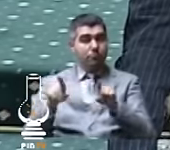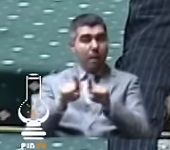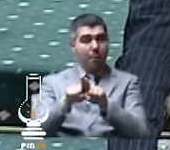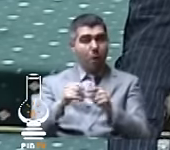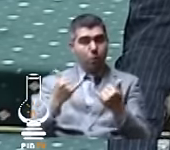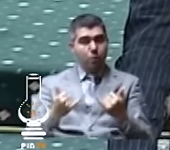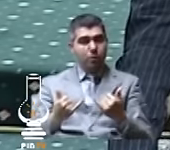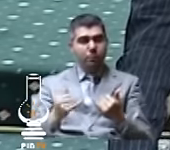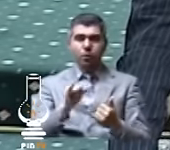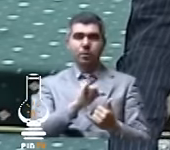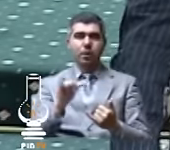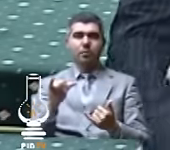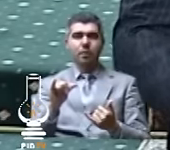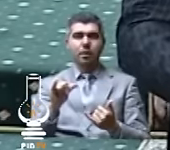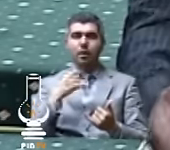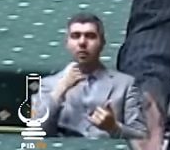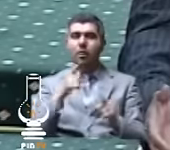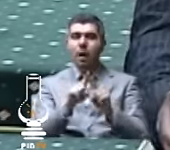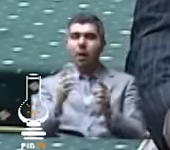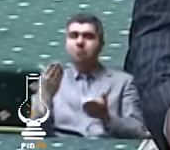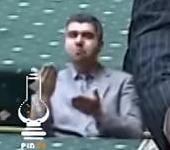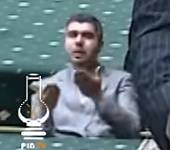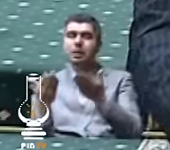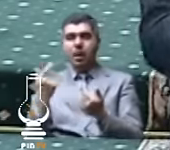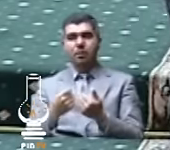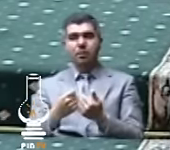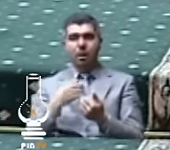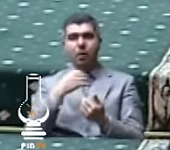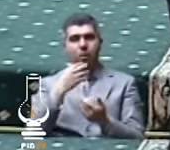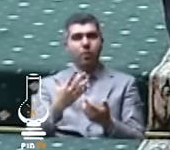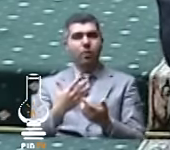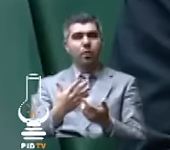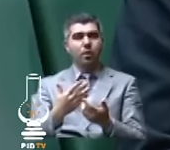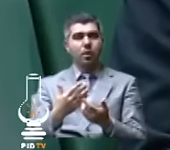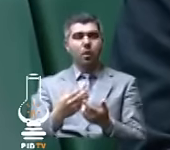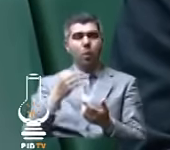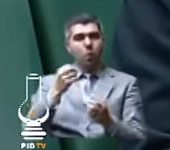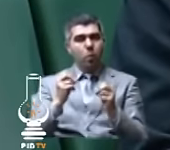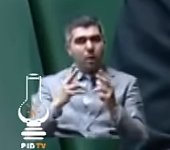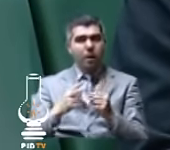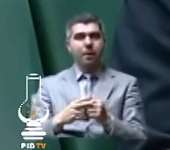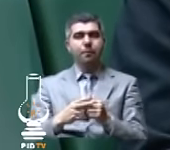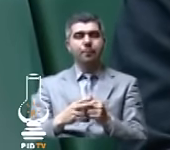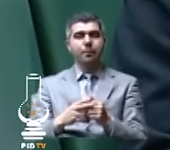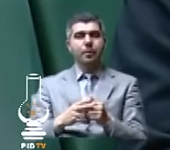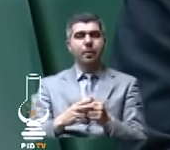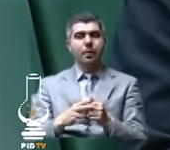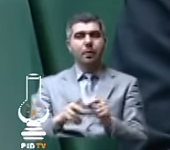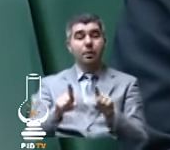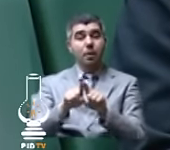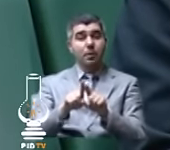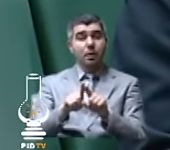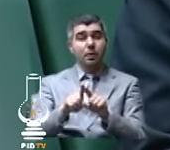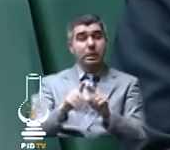دائما كنبغي الاعتدال في الحكم على الأشياء، نقولوا تحقق ما تحقق ولكن راه مازال كاين الخصاص. احنا درنا جرب